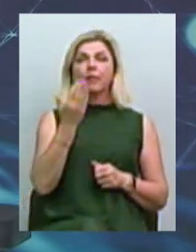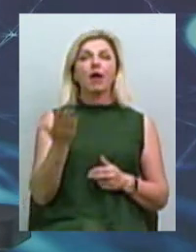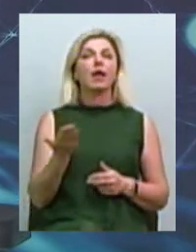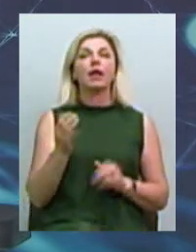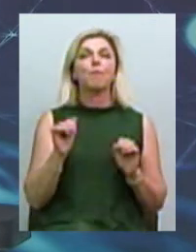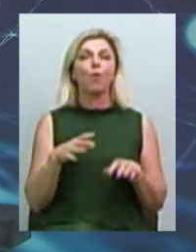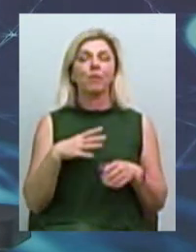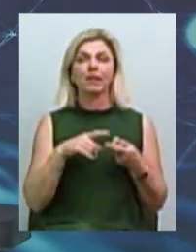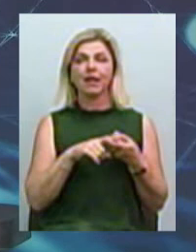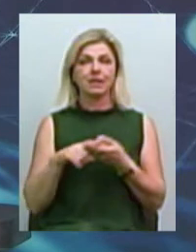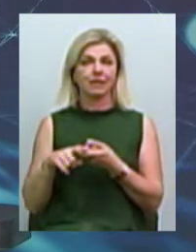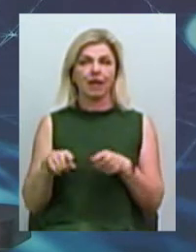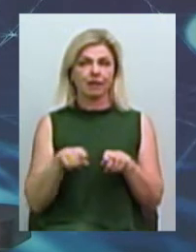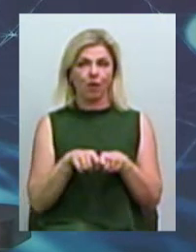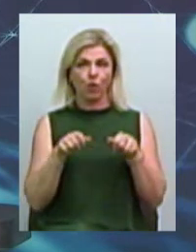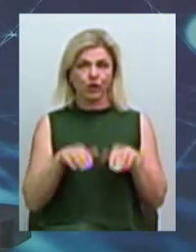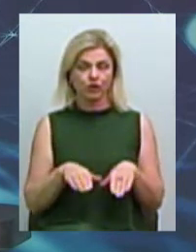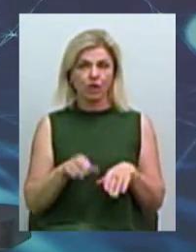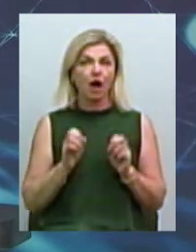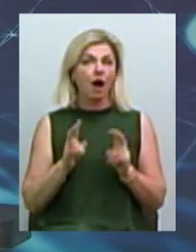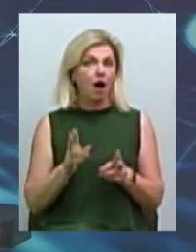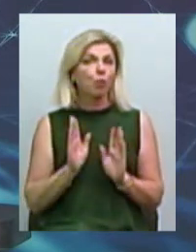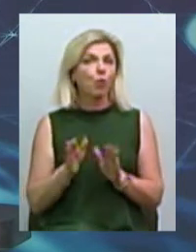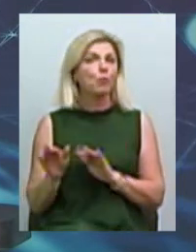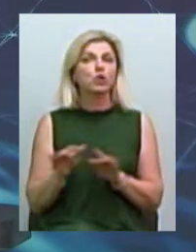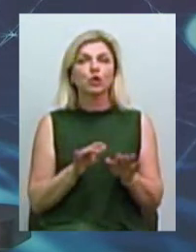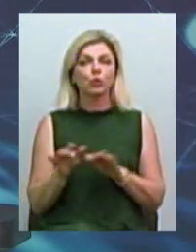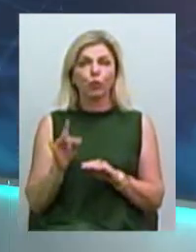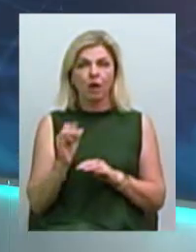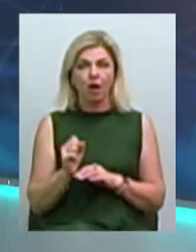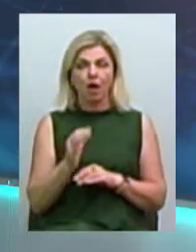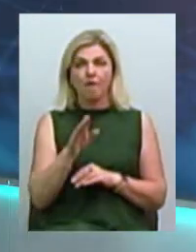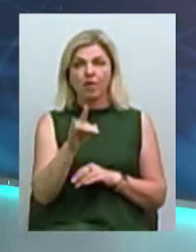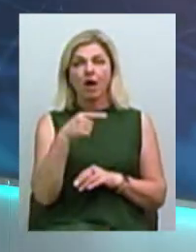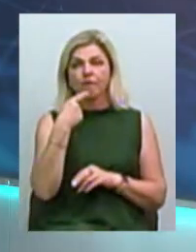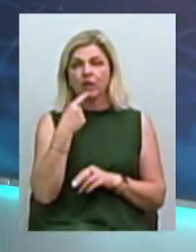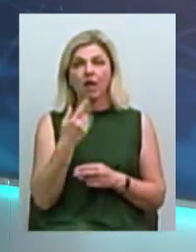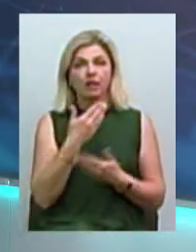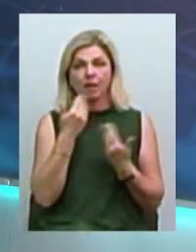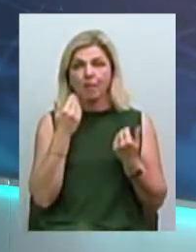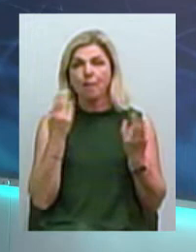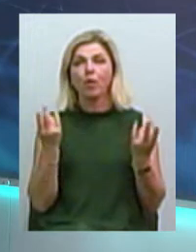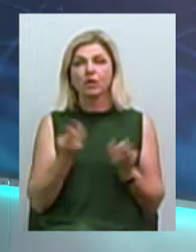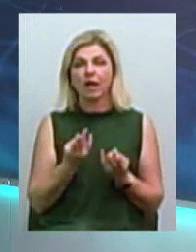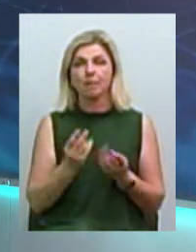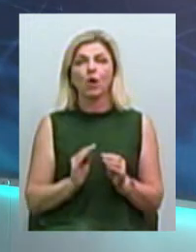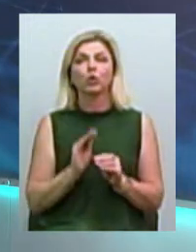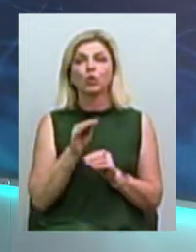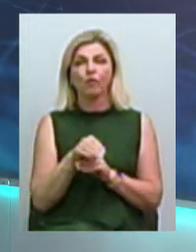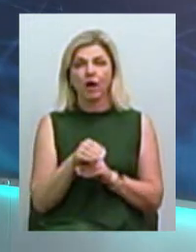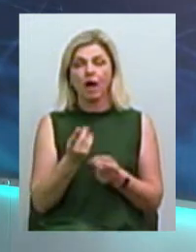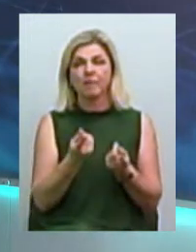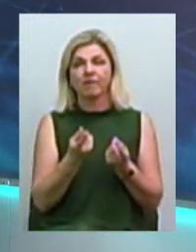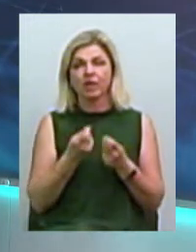рішення? Як працює ця процедура? Чи може, ну, ви кажете, що немає потреби додатково якось привертати